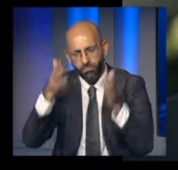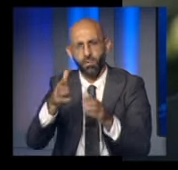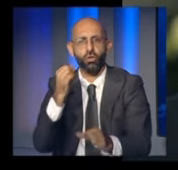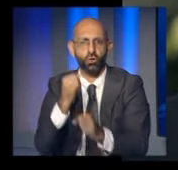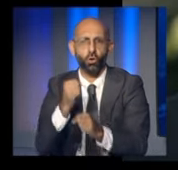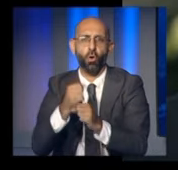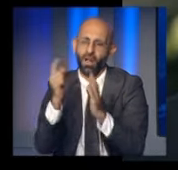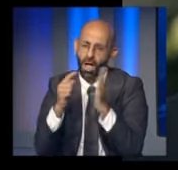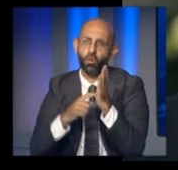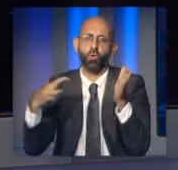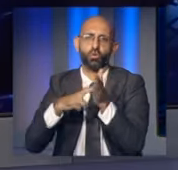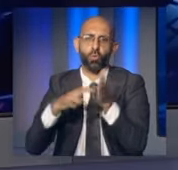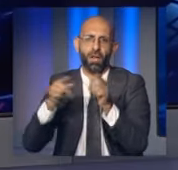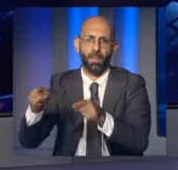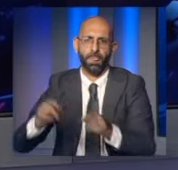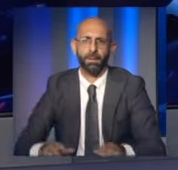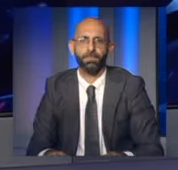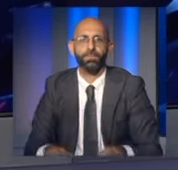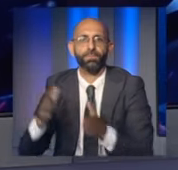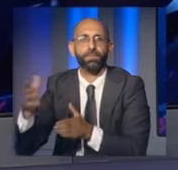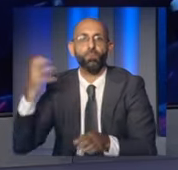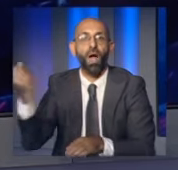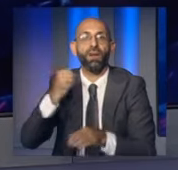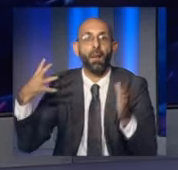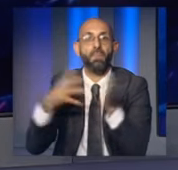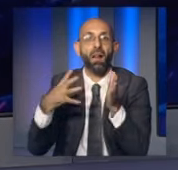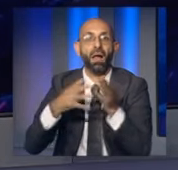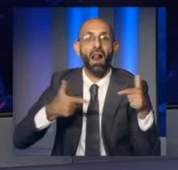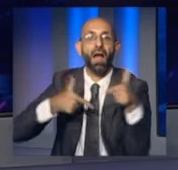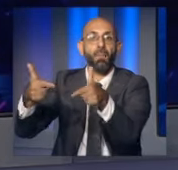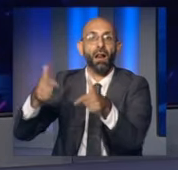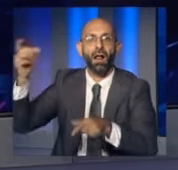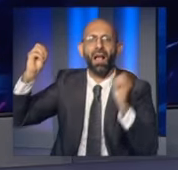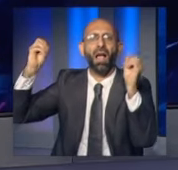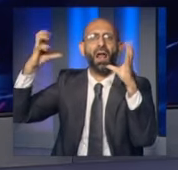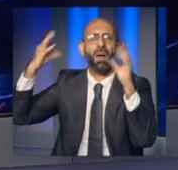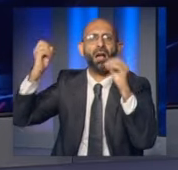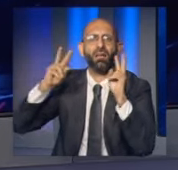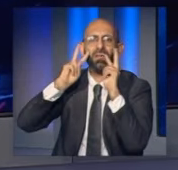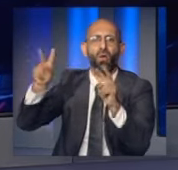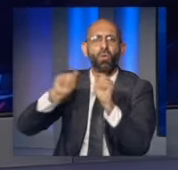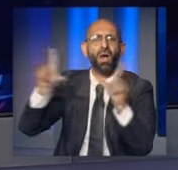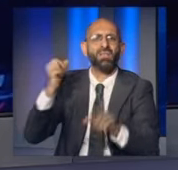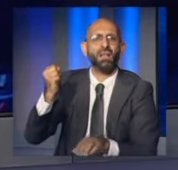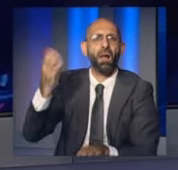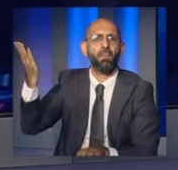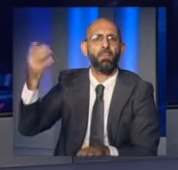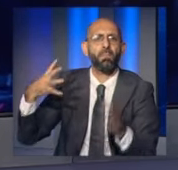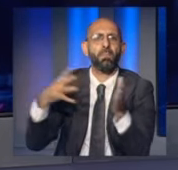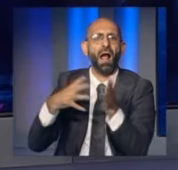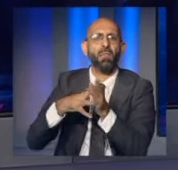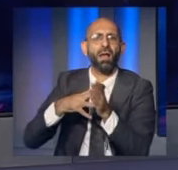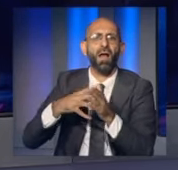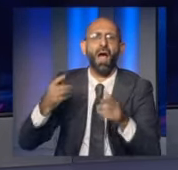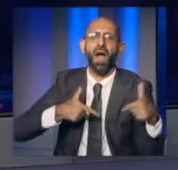القوانين المرعية في لبنان. في محافظة بعلبك الهرمل تفاوت في التغذية بالتيار الكهربائي بين قرية